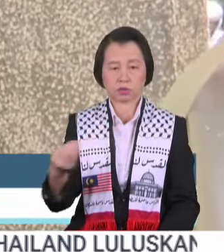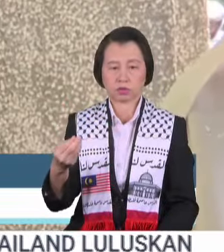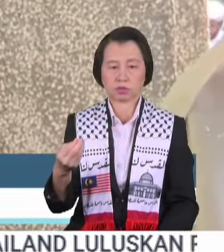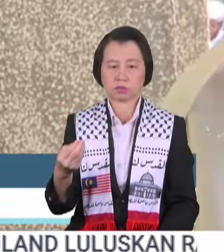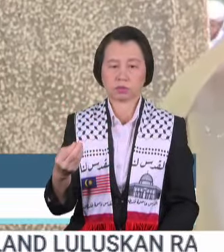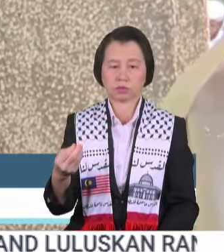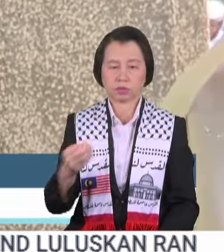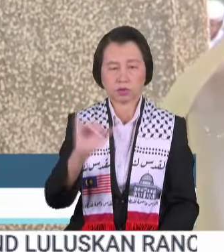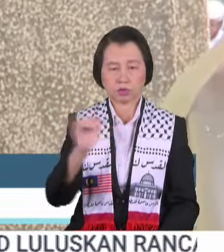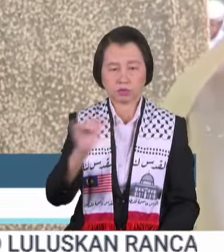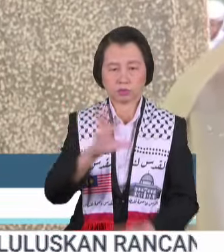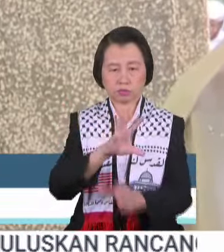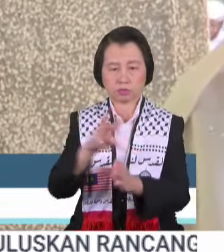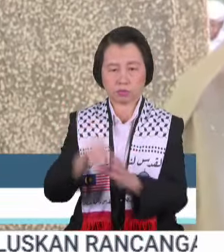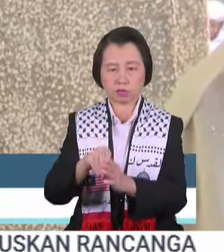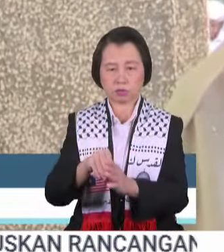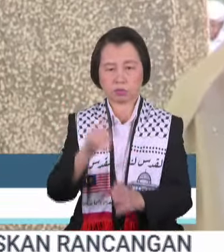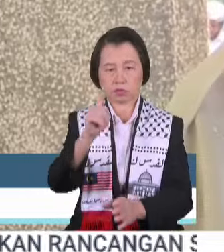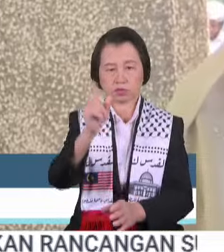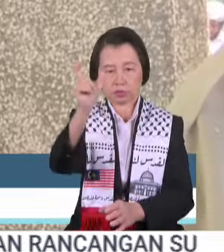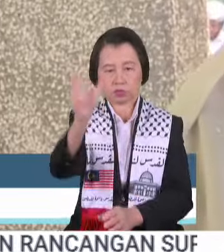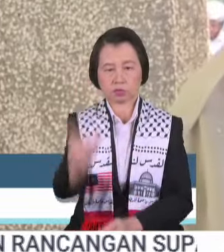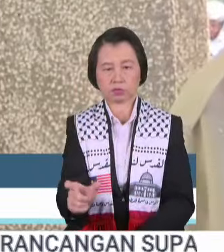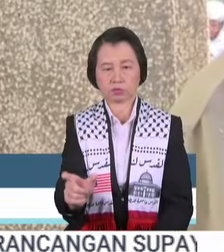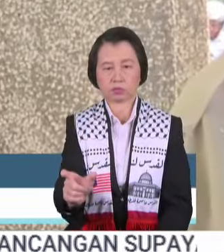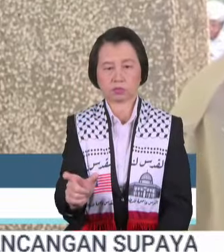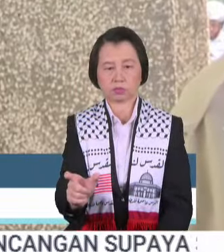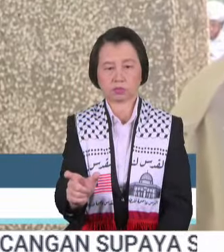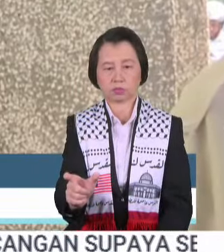dan juga melibatkan seorang